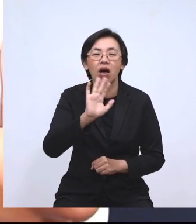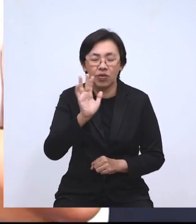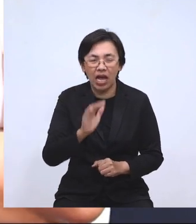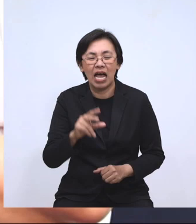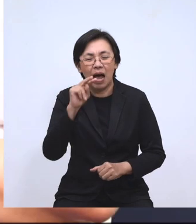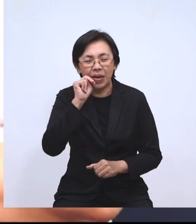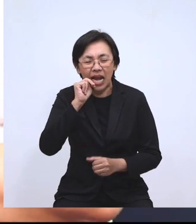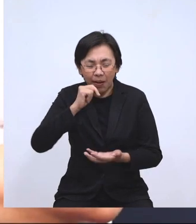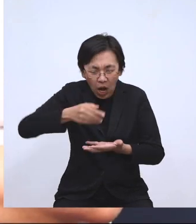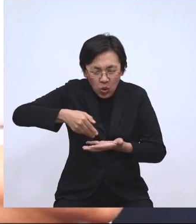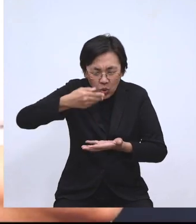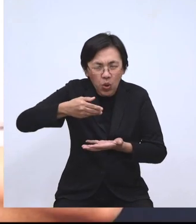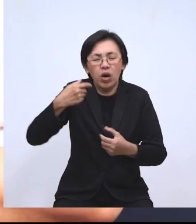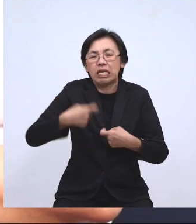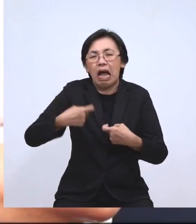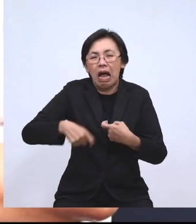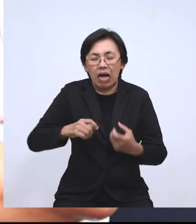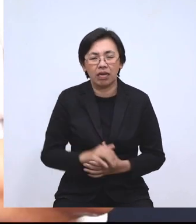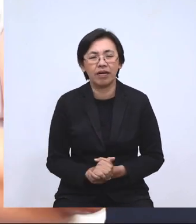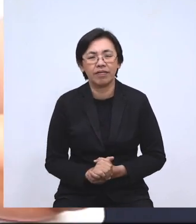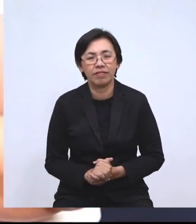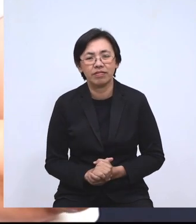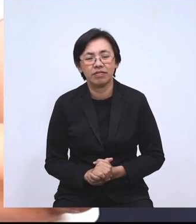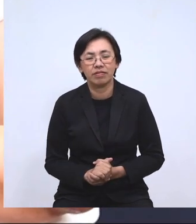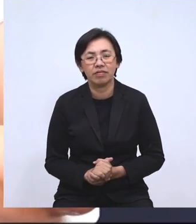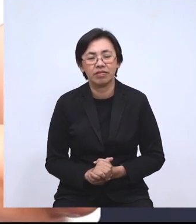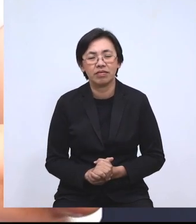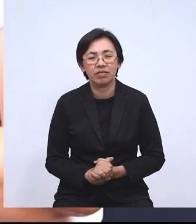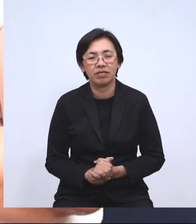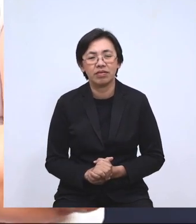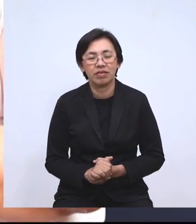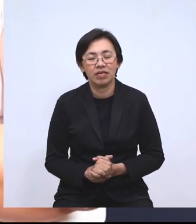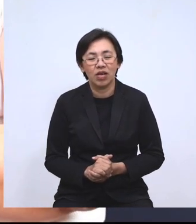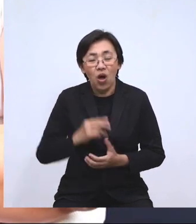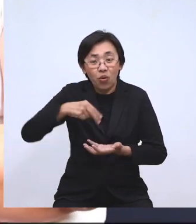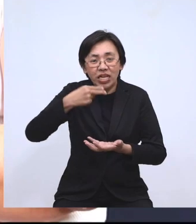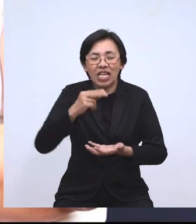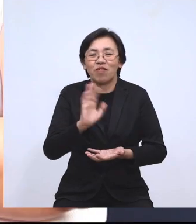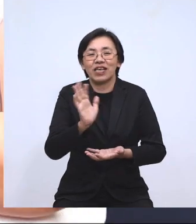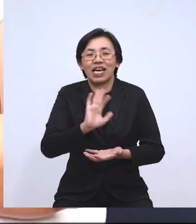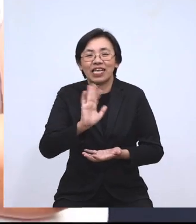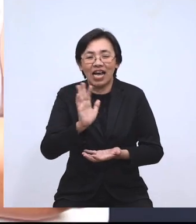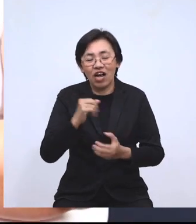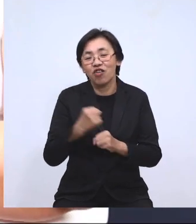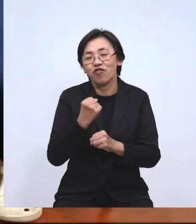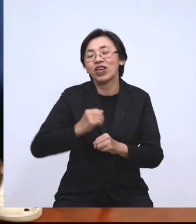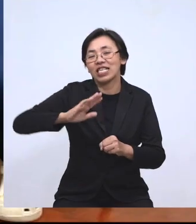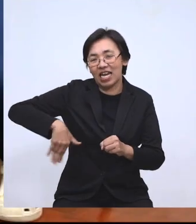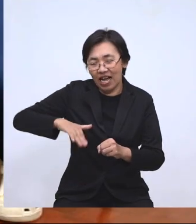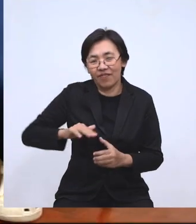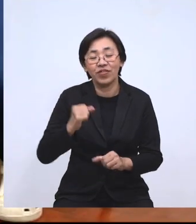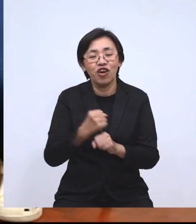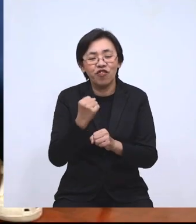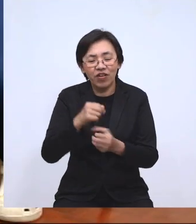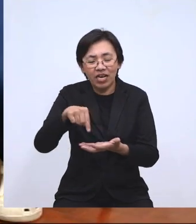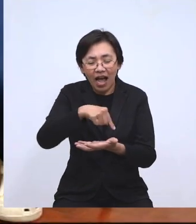ากค ่ ะ มันยากคุณแม่ทำได้แต่ยากไป มันยากค่ะ พวกสปาเกตตี้เส้นก๋วยเตี๋ยวเนี่ยช่วงฝึกเราจะไม่และเราจะฝึกตอนหลัง